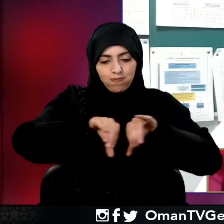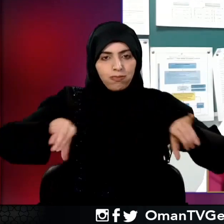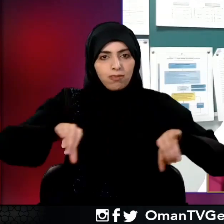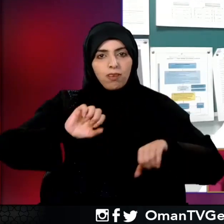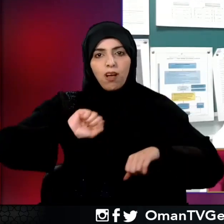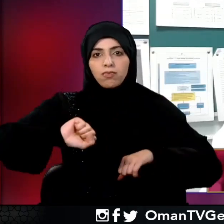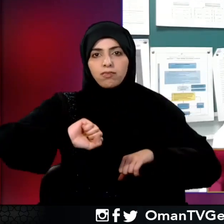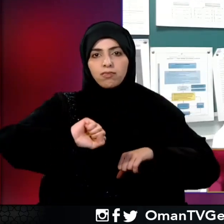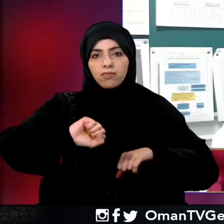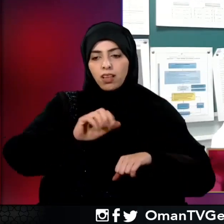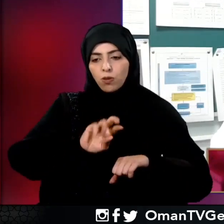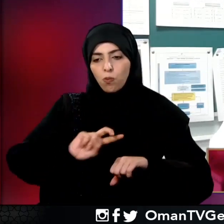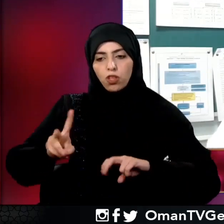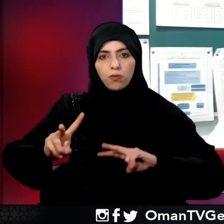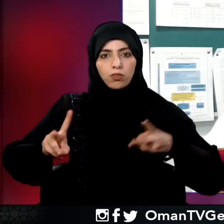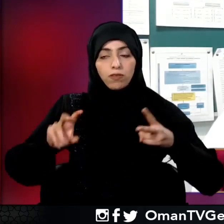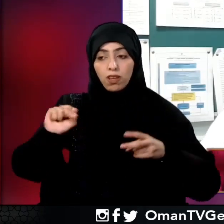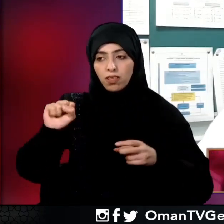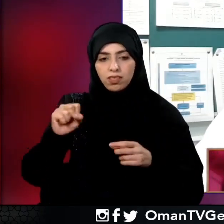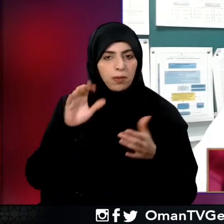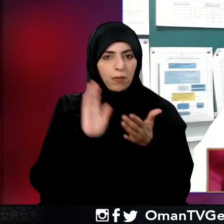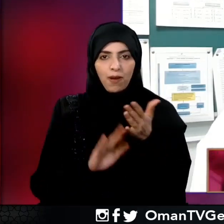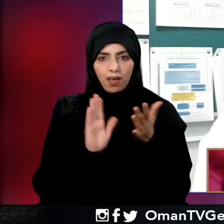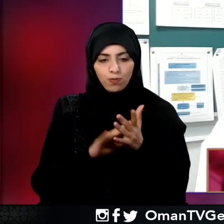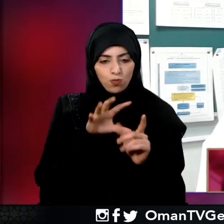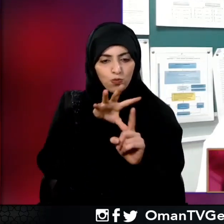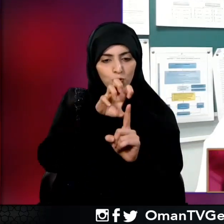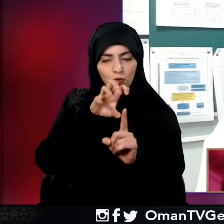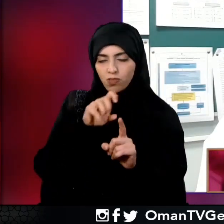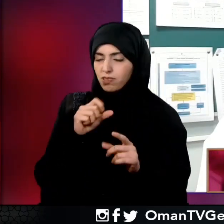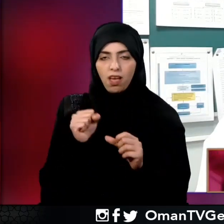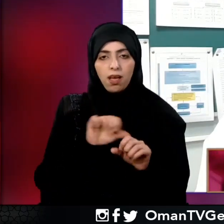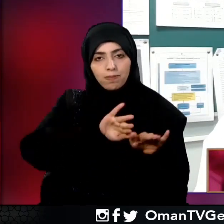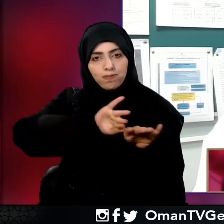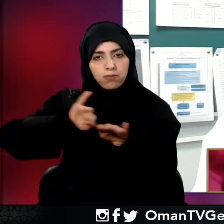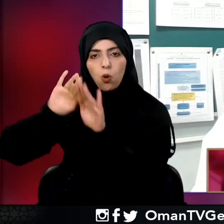المرضى الآخرين الذين ممكن أن يشكل نقل عدوى لهم.